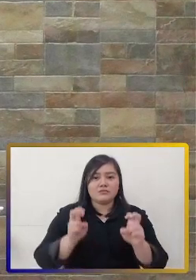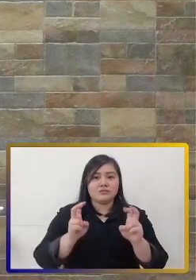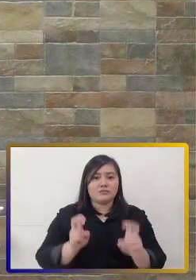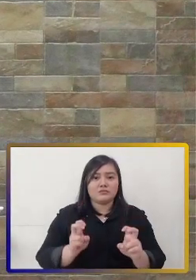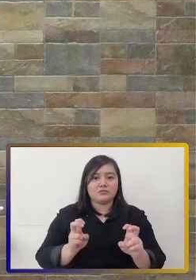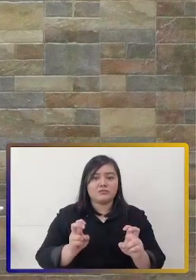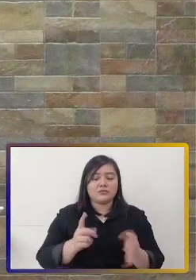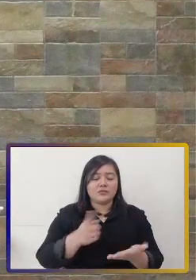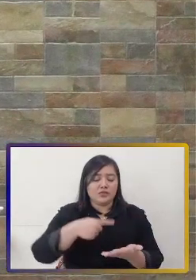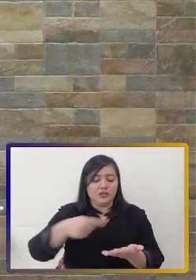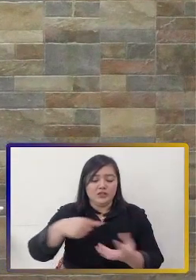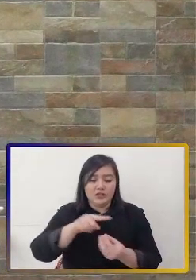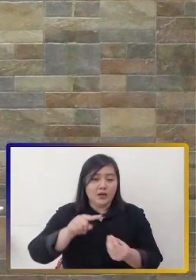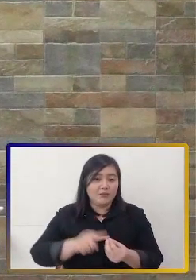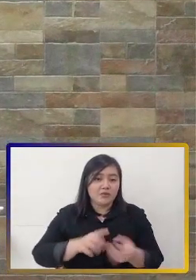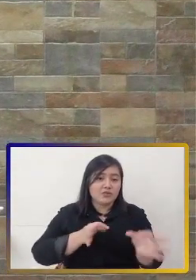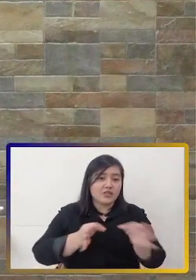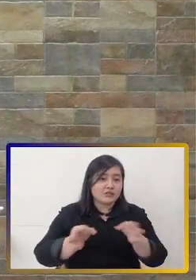Explanation of the Lord's